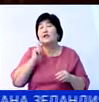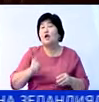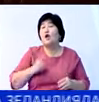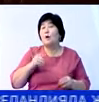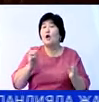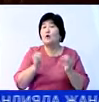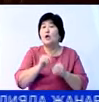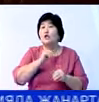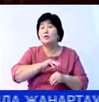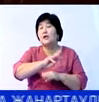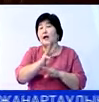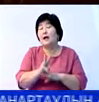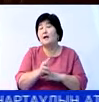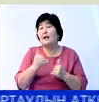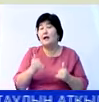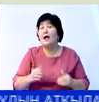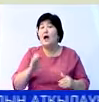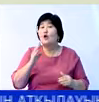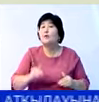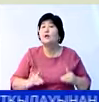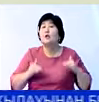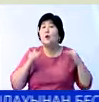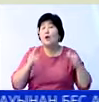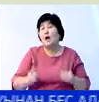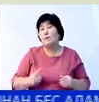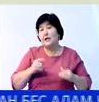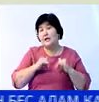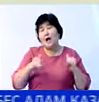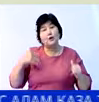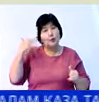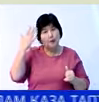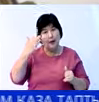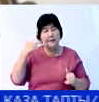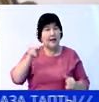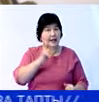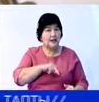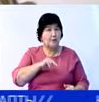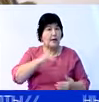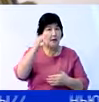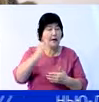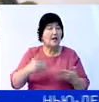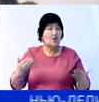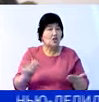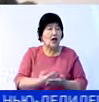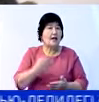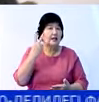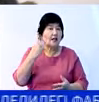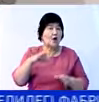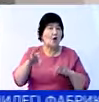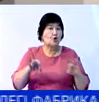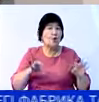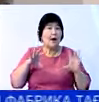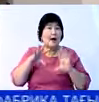мамандардың тұрақты жұмыспен қамтылу әлеуетін көтеру және біліктілігін арттыру мақсатында еңбек бағдарламасына жаңадан 2 жоба